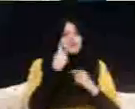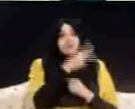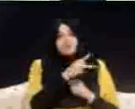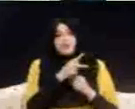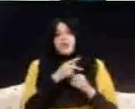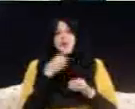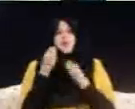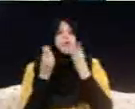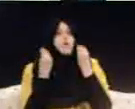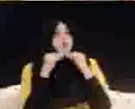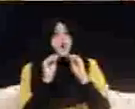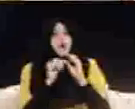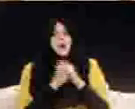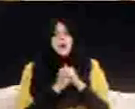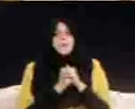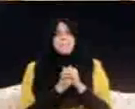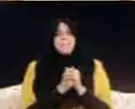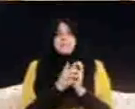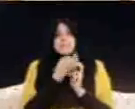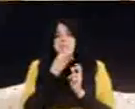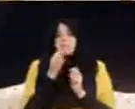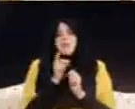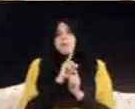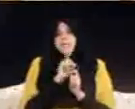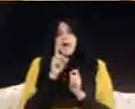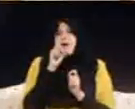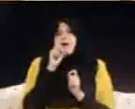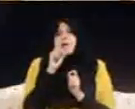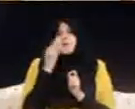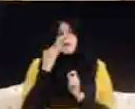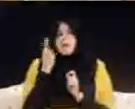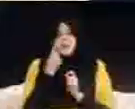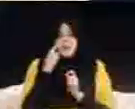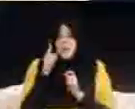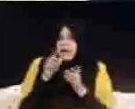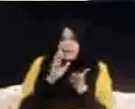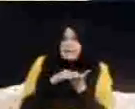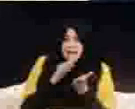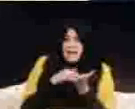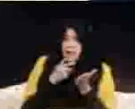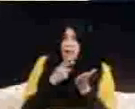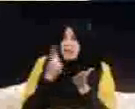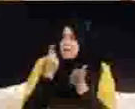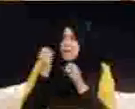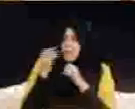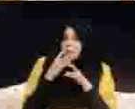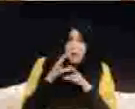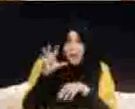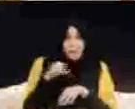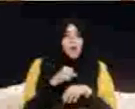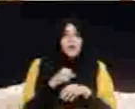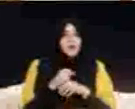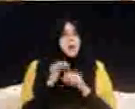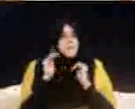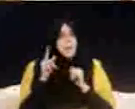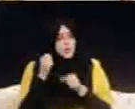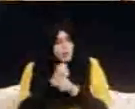ذلك ماهوش كل ما نشوفه قطعه ارض، الانسان يشوف قطعه ارض مهمله يروح يستولي عليها، لا، حتى واذا